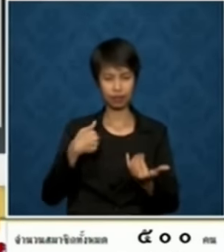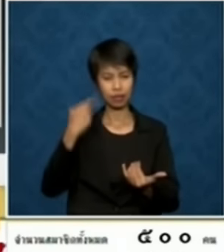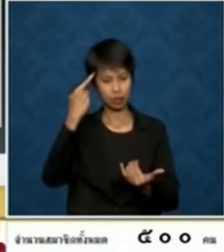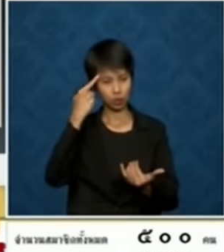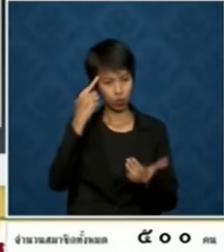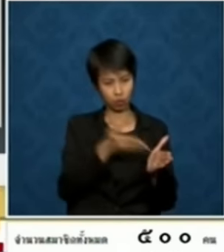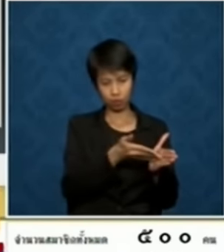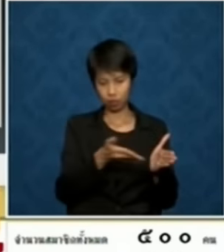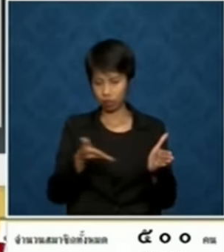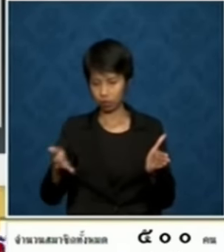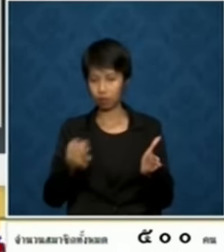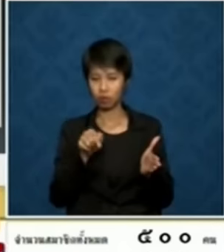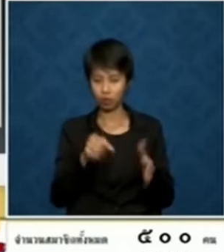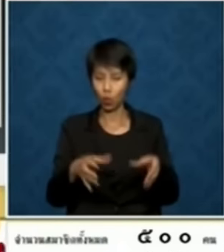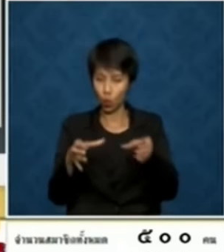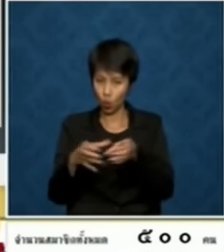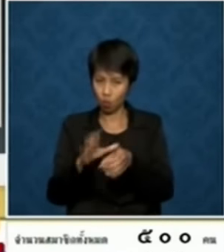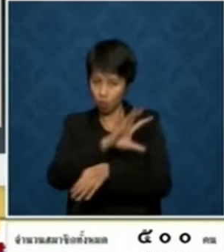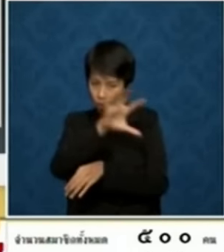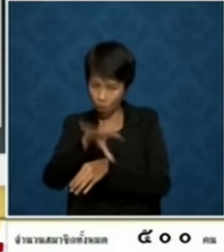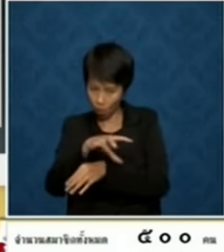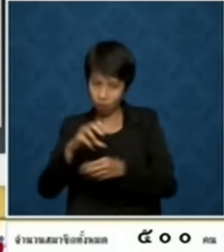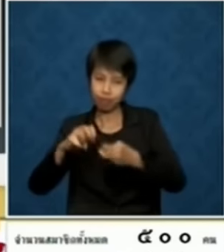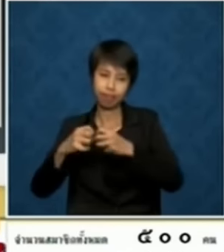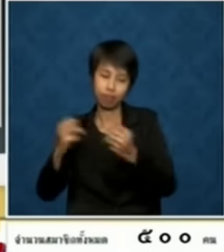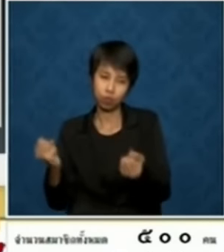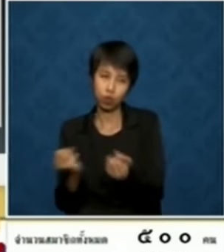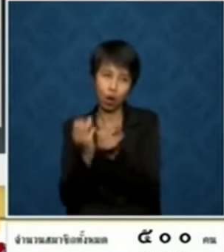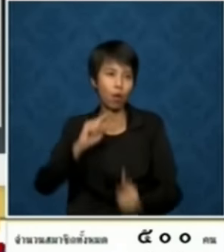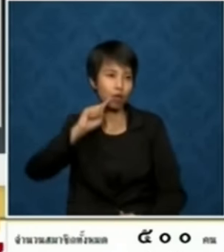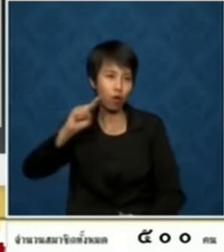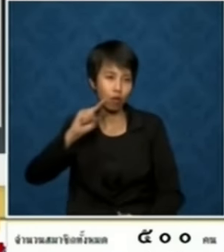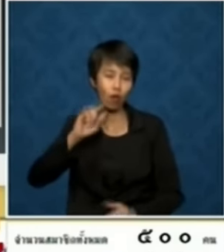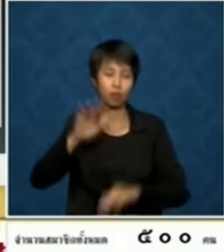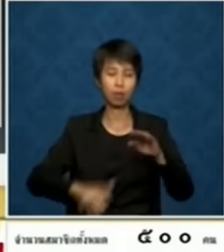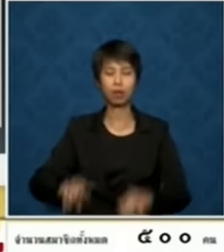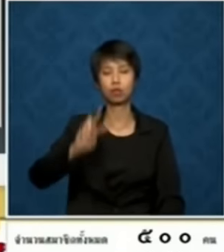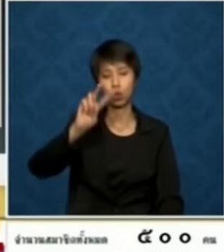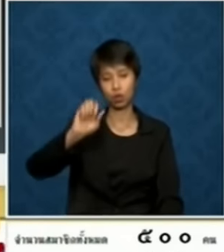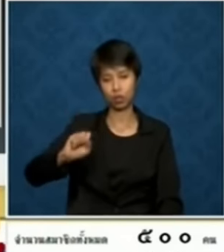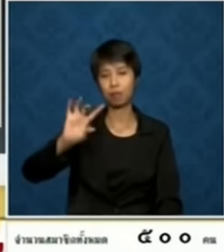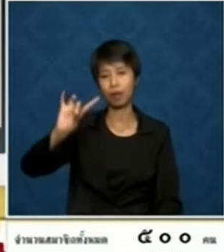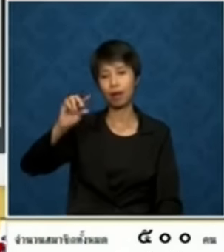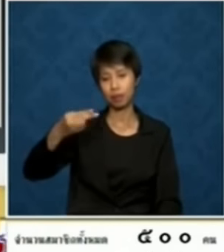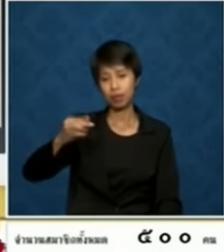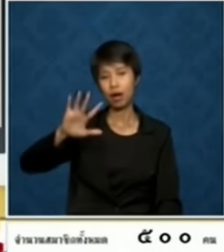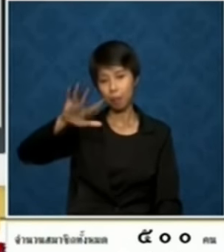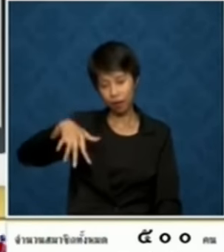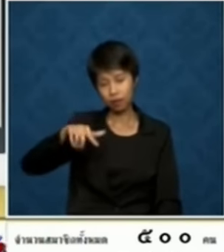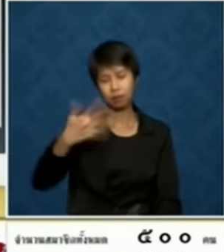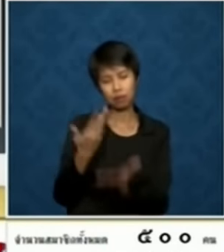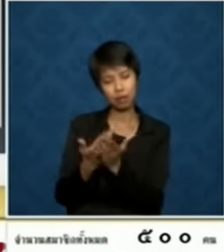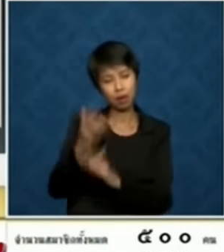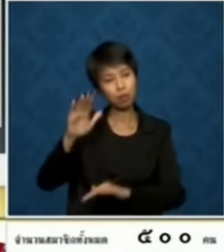3คนถูกหลอกว่าให้มาทำงานเป็นครูสอนภาษาที่ประเทศไทยและจะได้ค่าตอบแทนสูงปรากฏว่าเมื่อเดินทาง